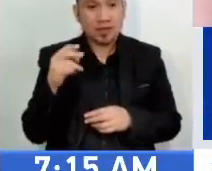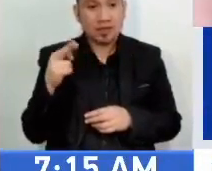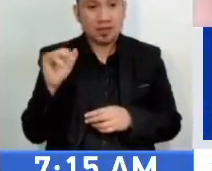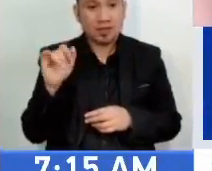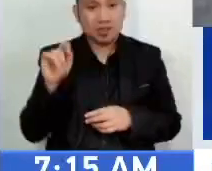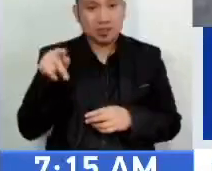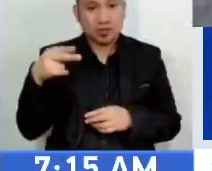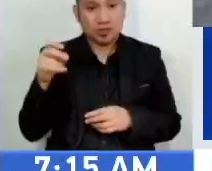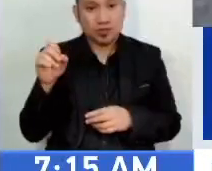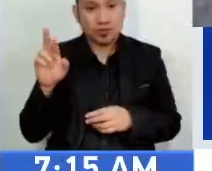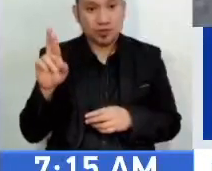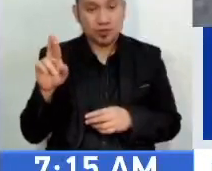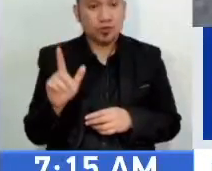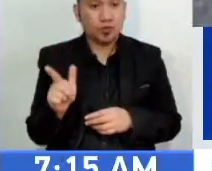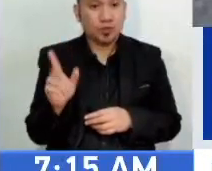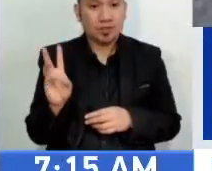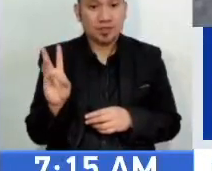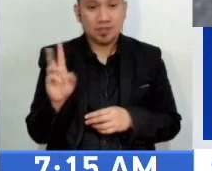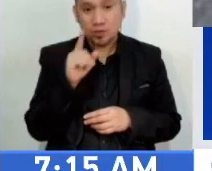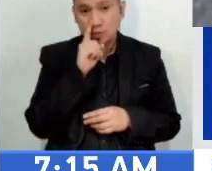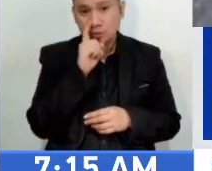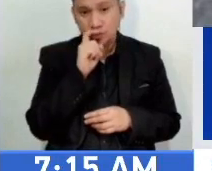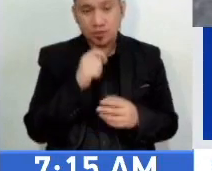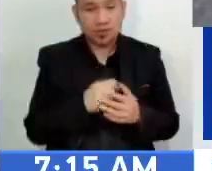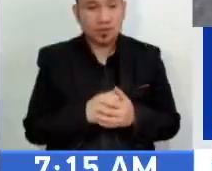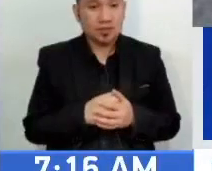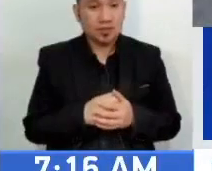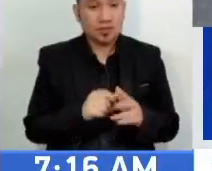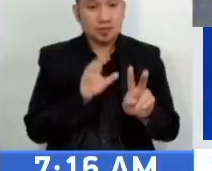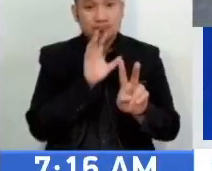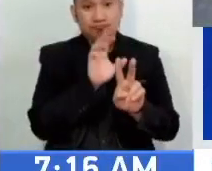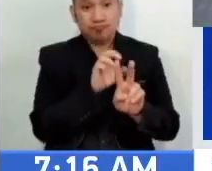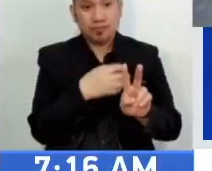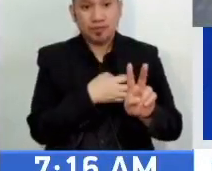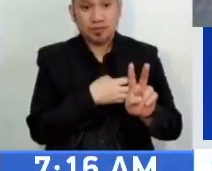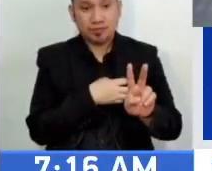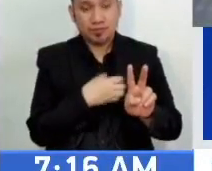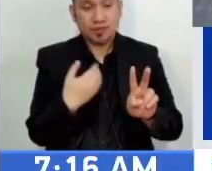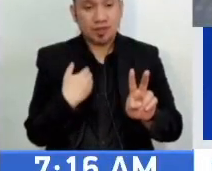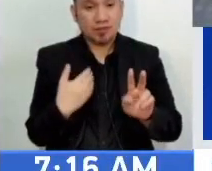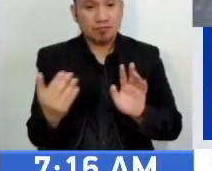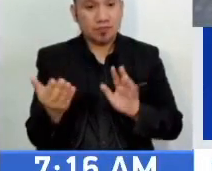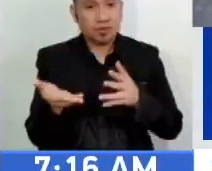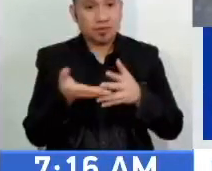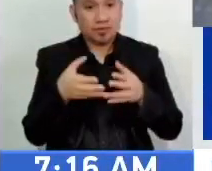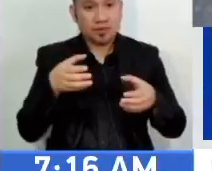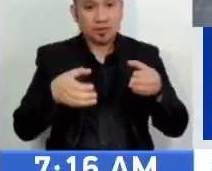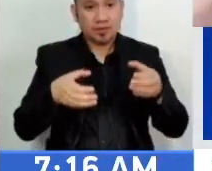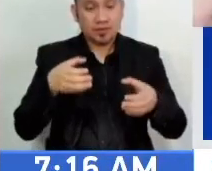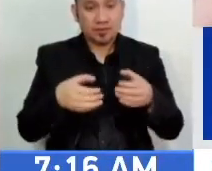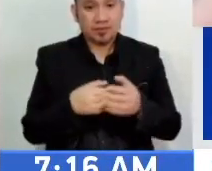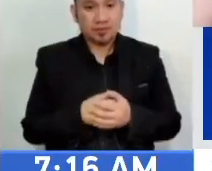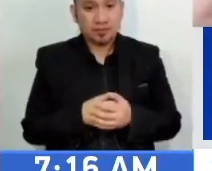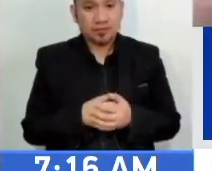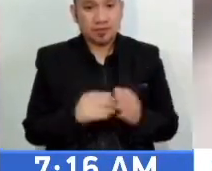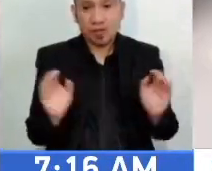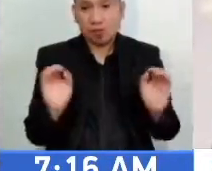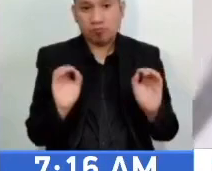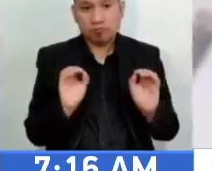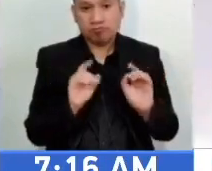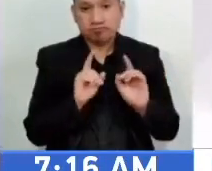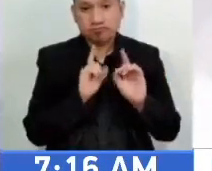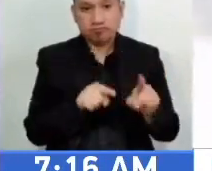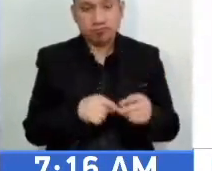26 anyos. Nasa kusidiya na sila ng mga pulis at naharap sa patong-patong na kaso. Wala silang pahayag. Ito ang unang